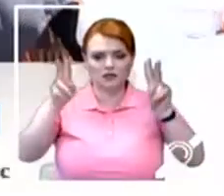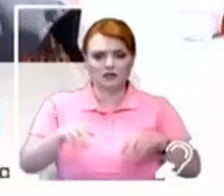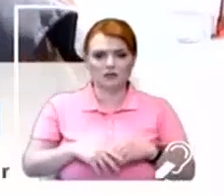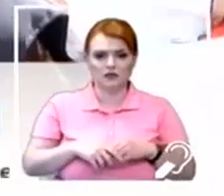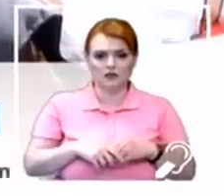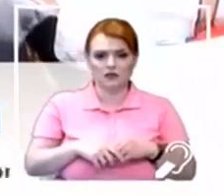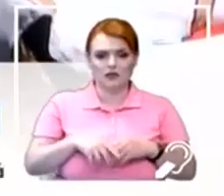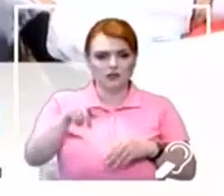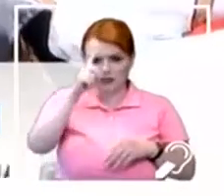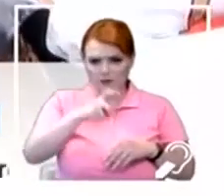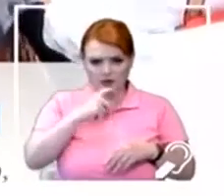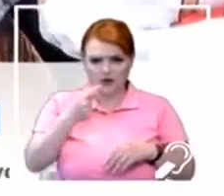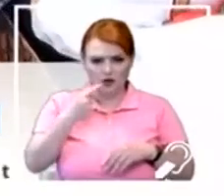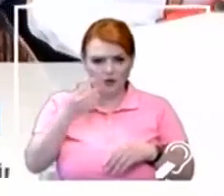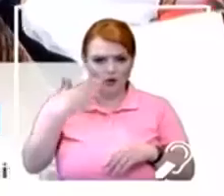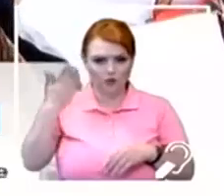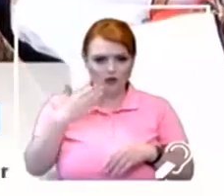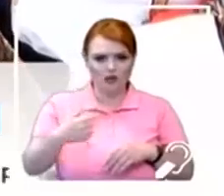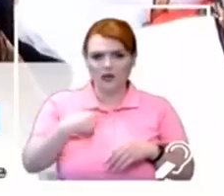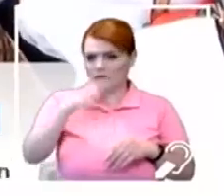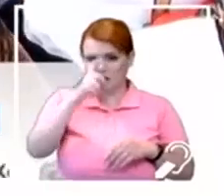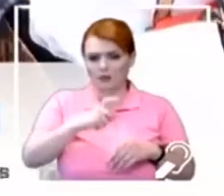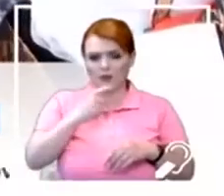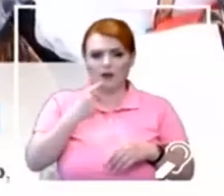Nu înțelegeți în limba română?